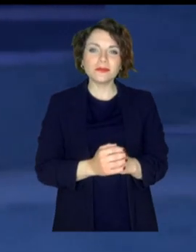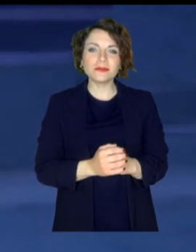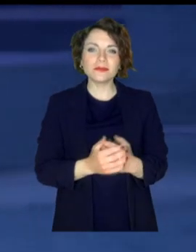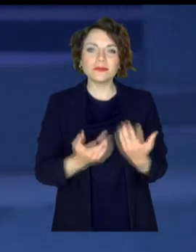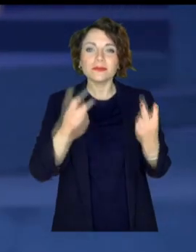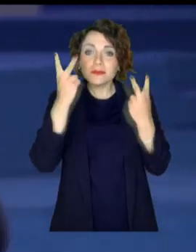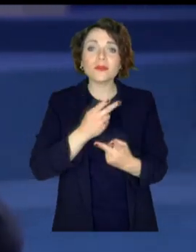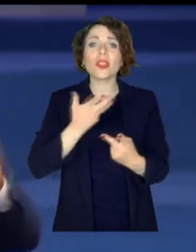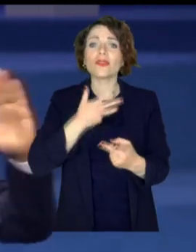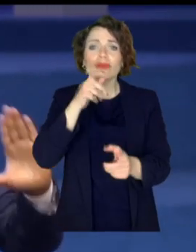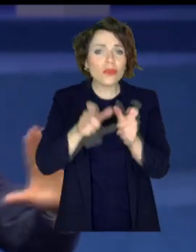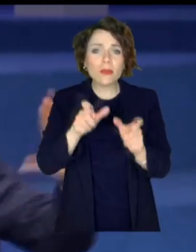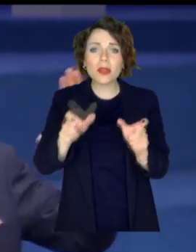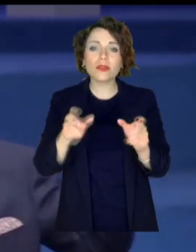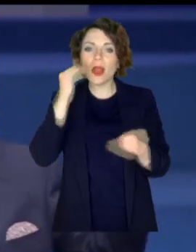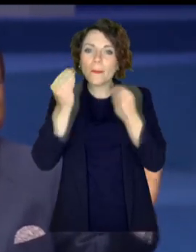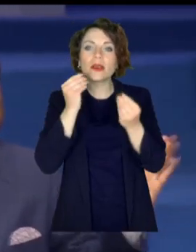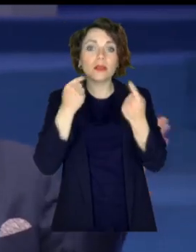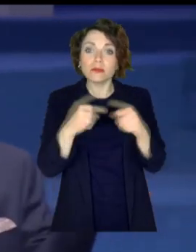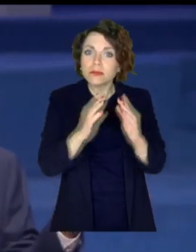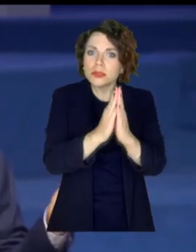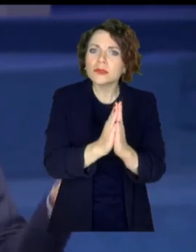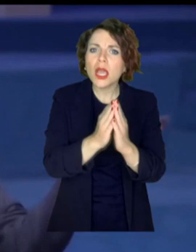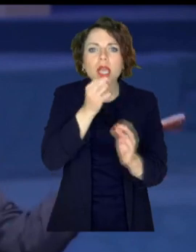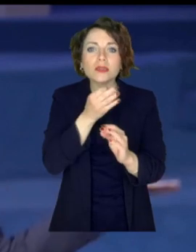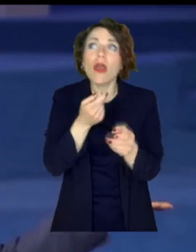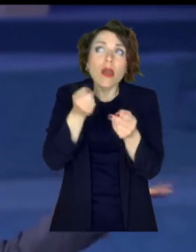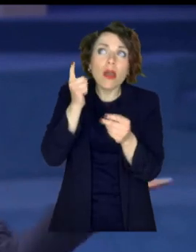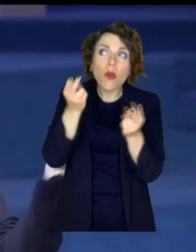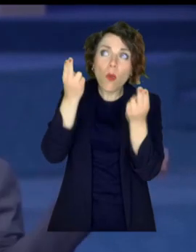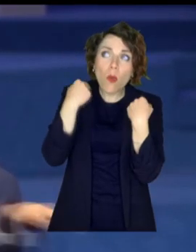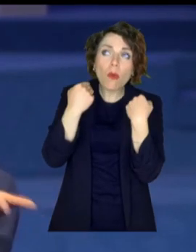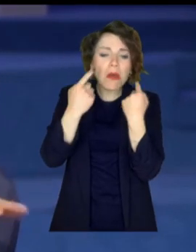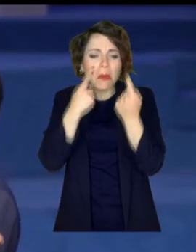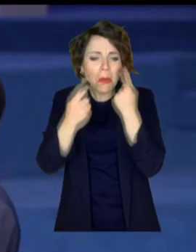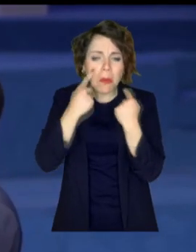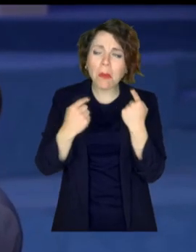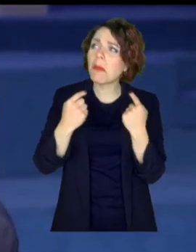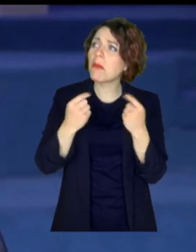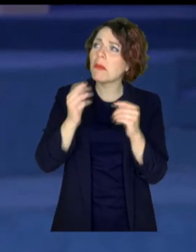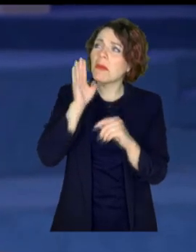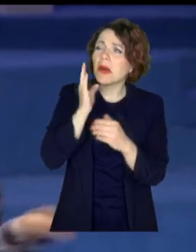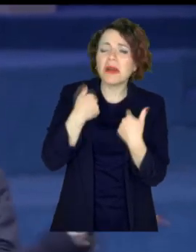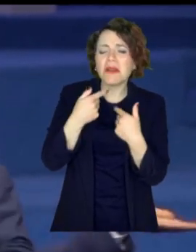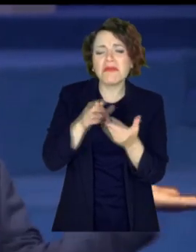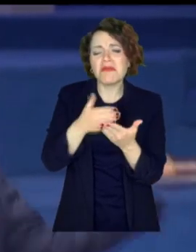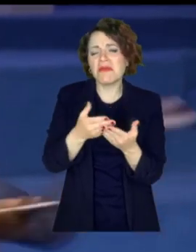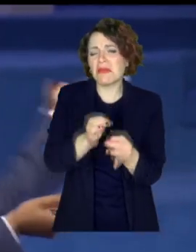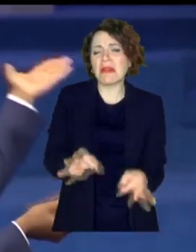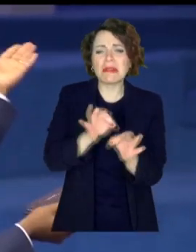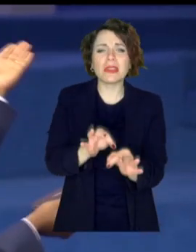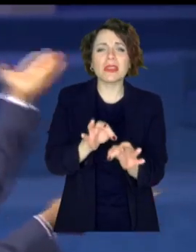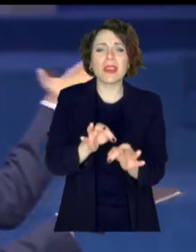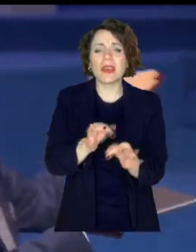Lo so che ci sono persone che pensano che questo sia un modo per essere umili di fronte a Dio e iniziano a piangere. Oh Padre, noi non siamo niente al tuo